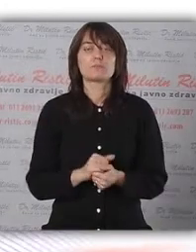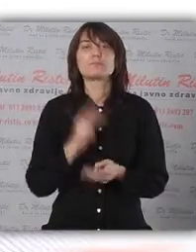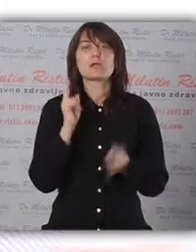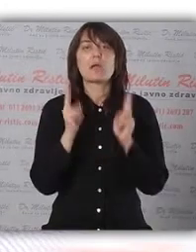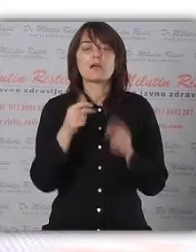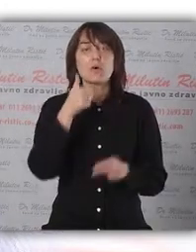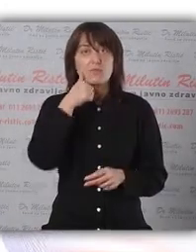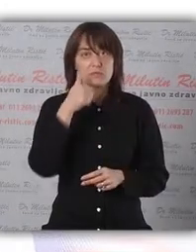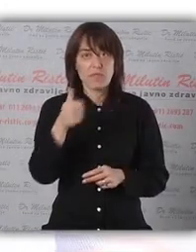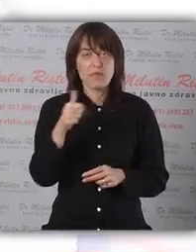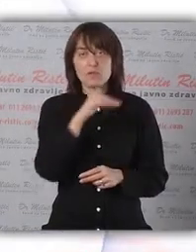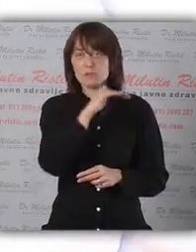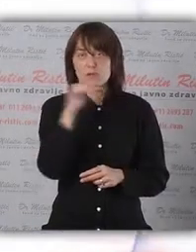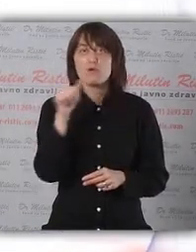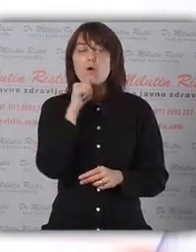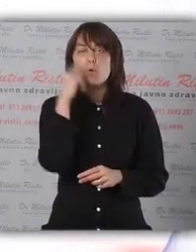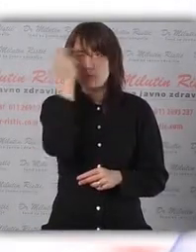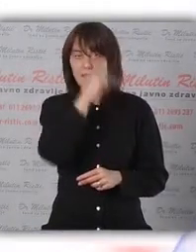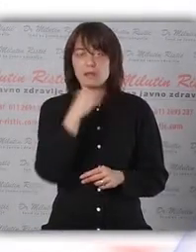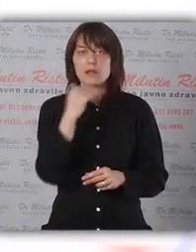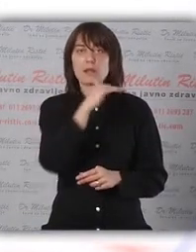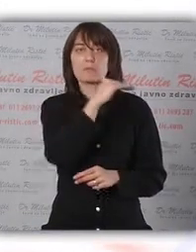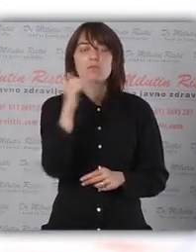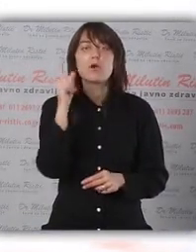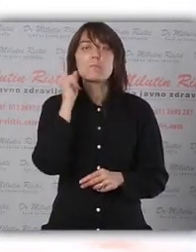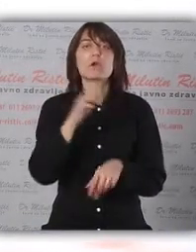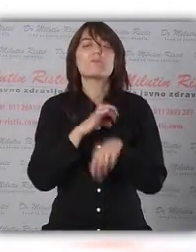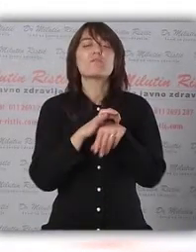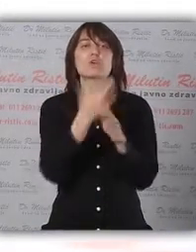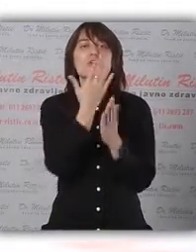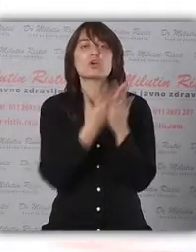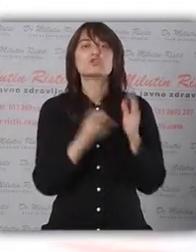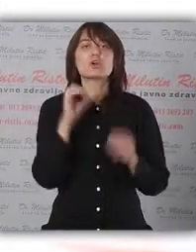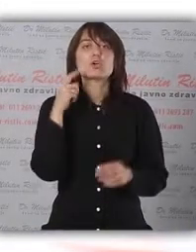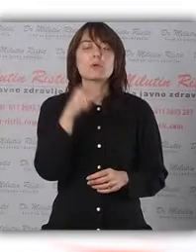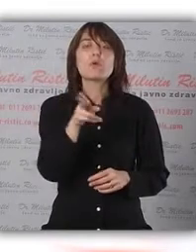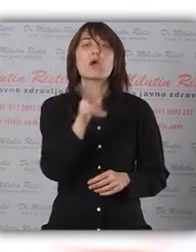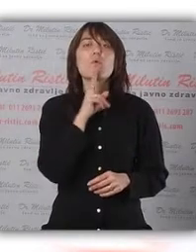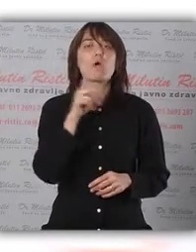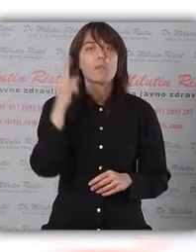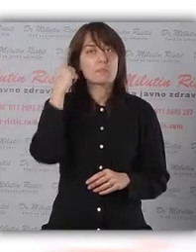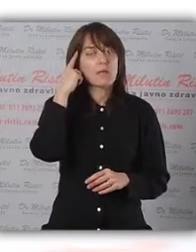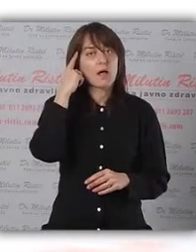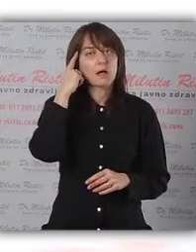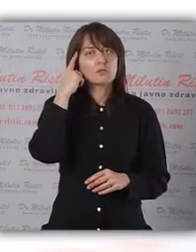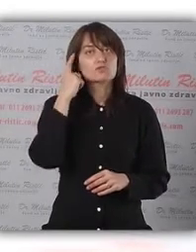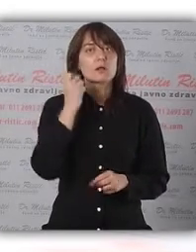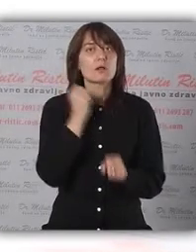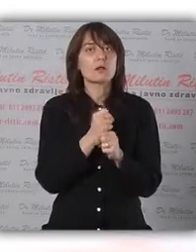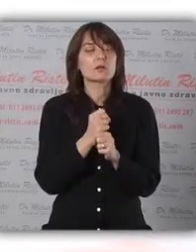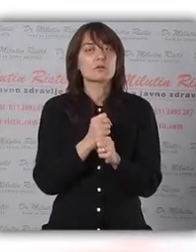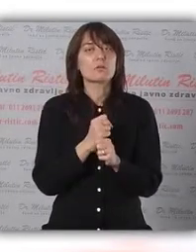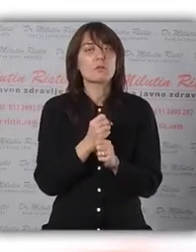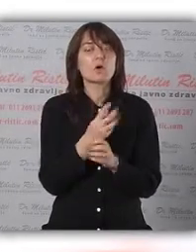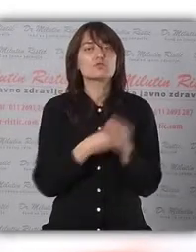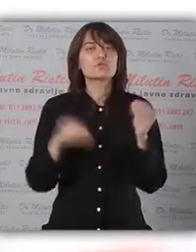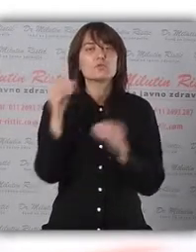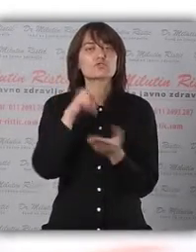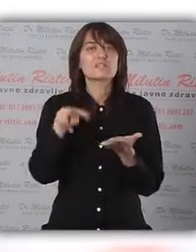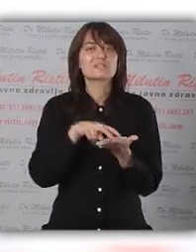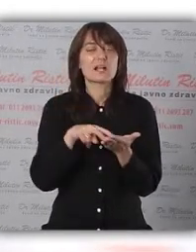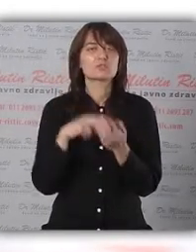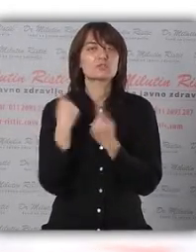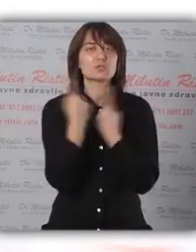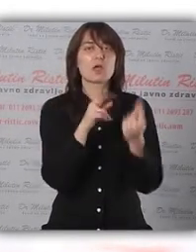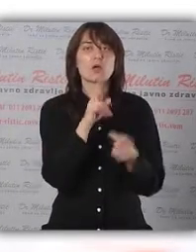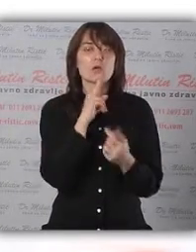odmora kako na dnevnom nivou, tako i na nedeljnom nivou. Moramo voditi računa o tome na koji način reagujemo na sve